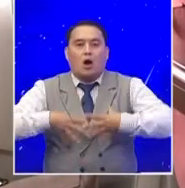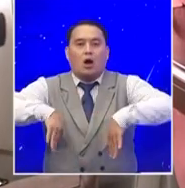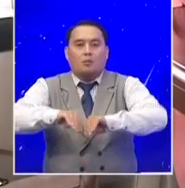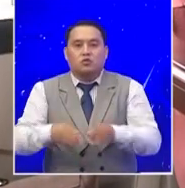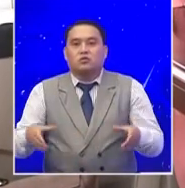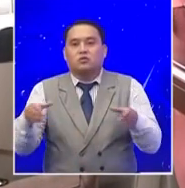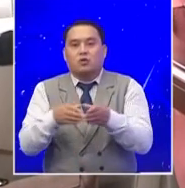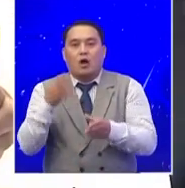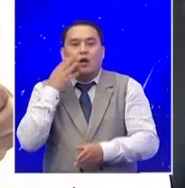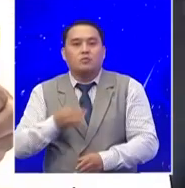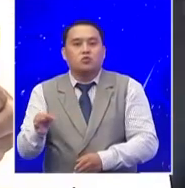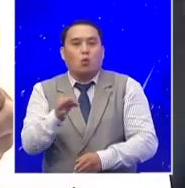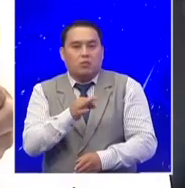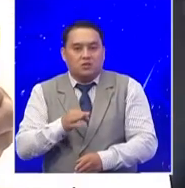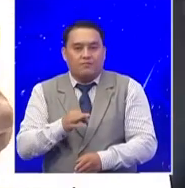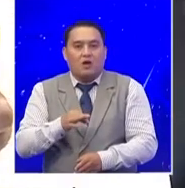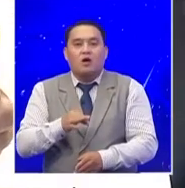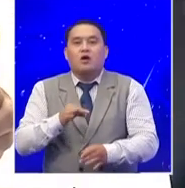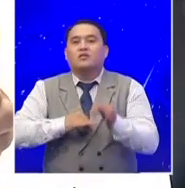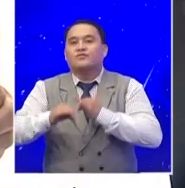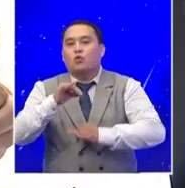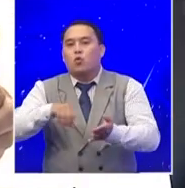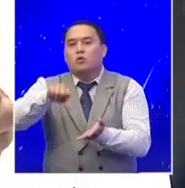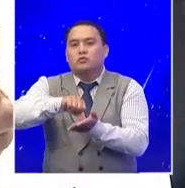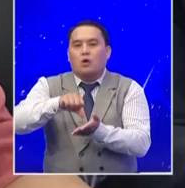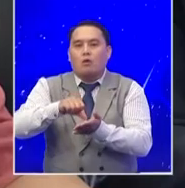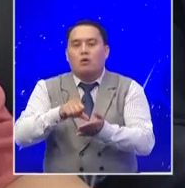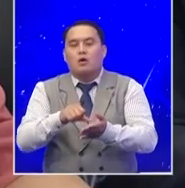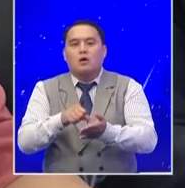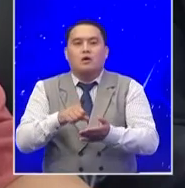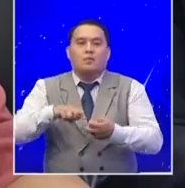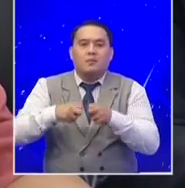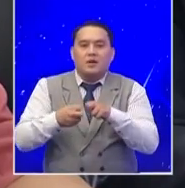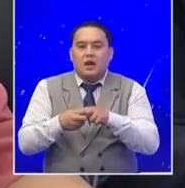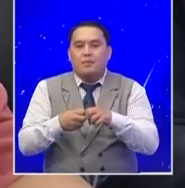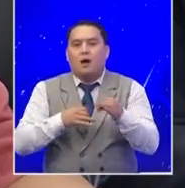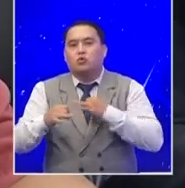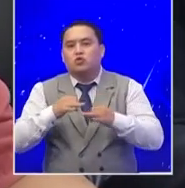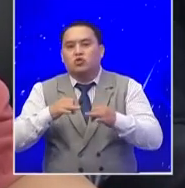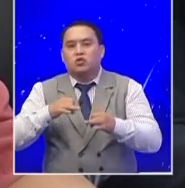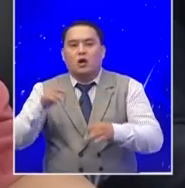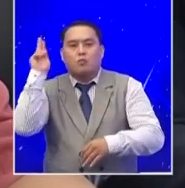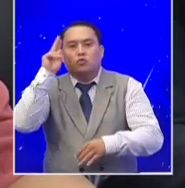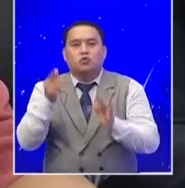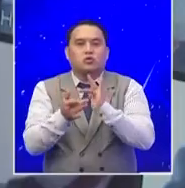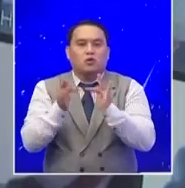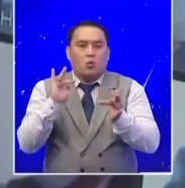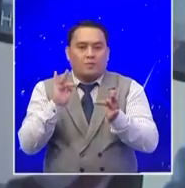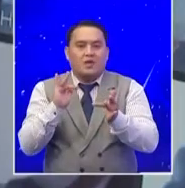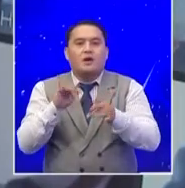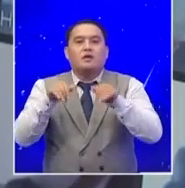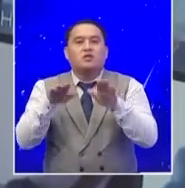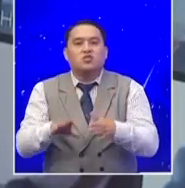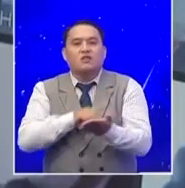общественных советов Алматинской области. В ходе диспута участники обсудили плюсы и минусы дистанционного обучения школьников. Решение